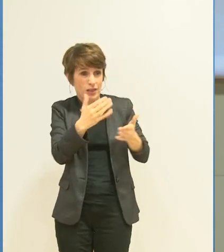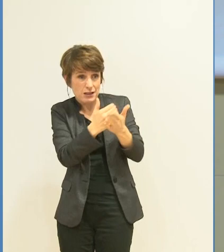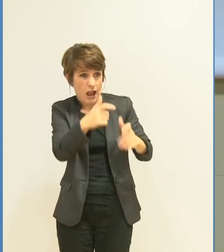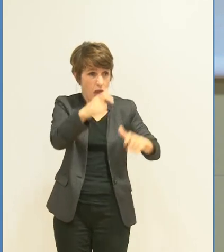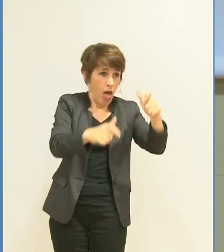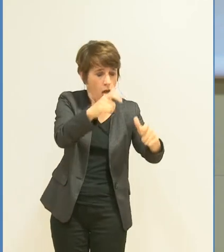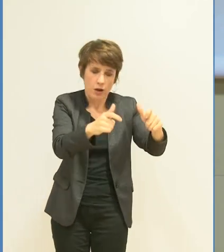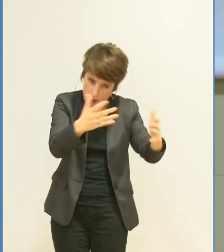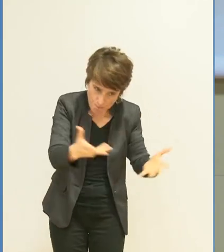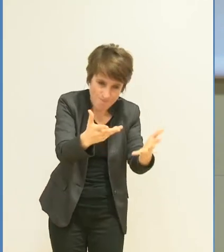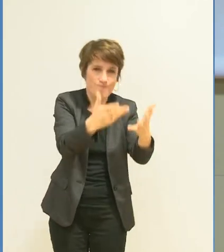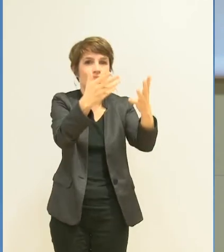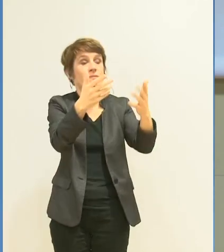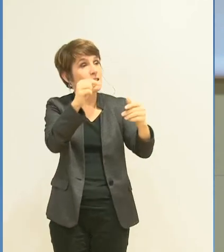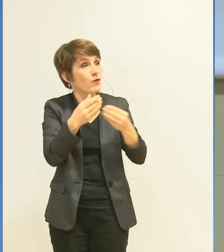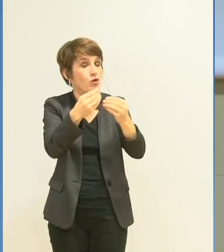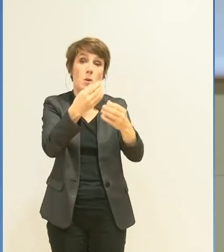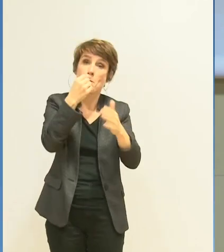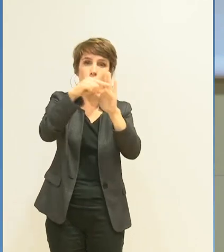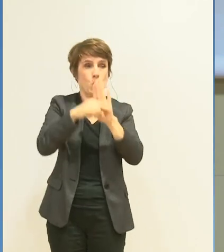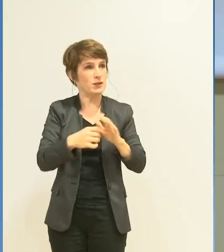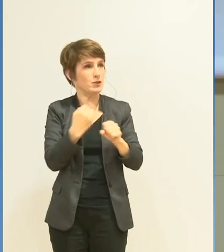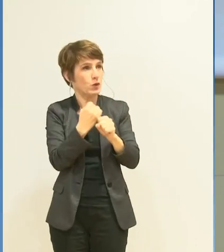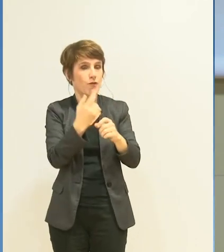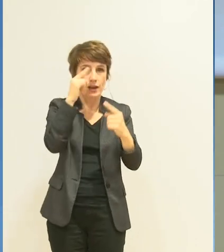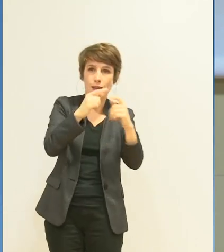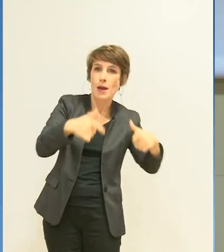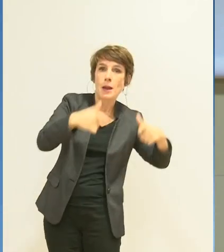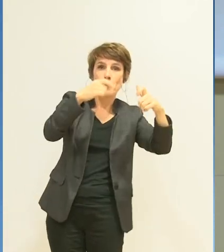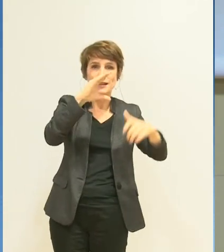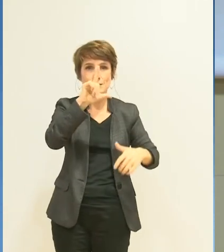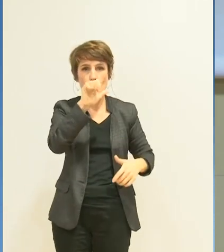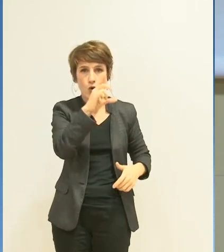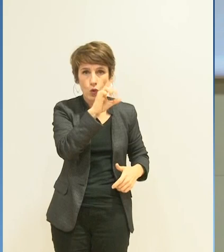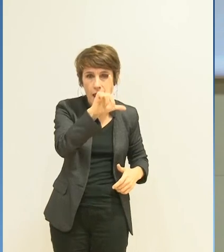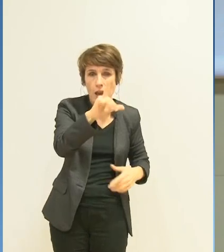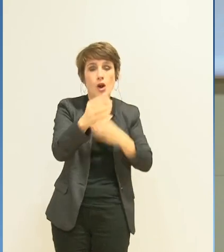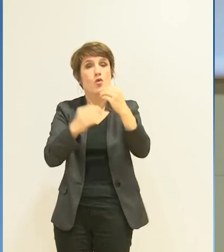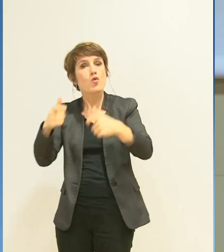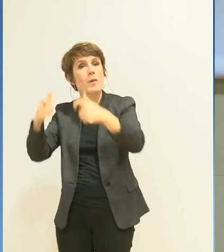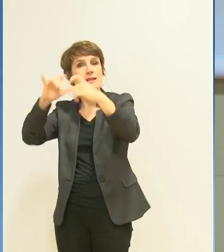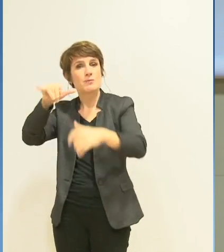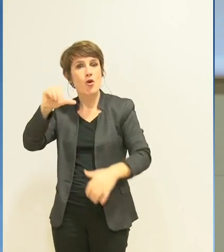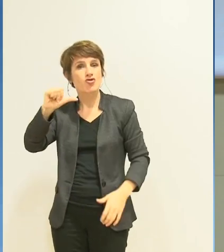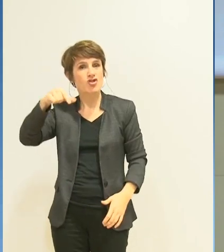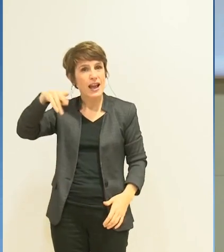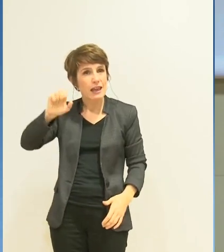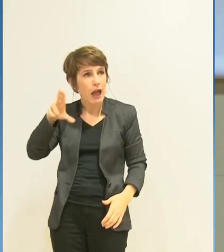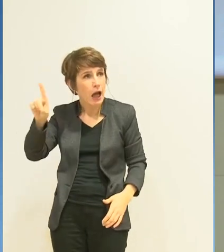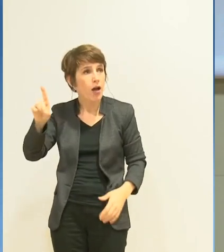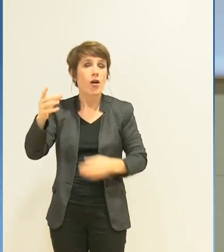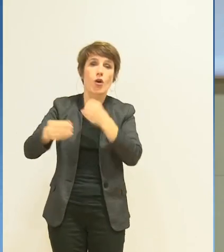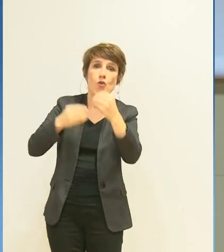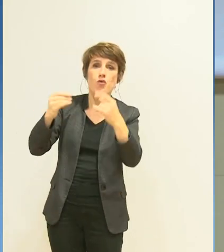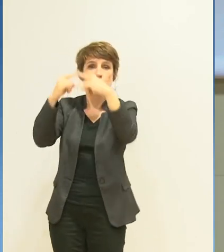efforts d'amélioration des conditions de travail de nos agents que cela soit dans le bâtiment claudel non les travaux à jacquard dans le désavantage de la réutilisation